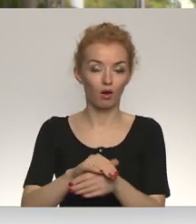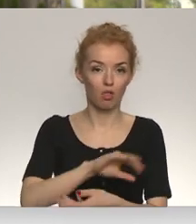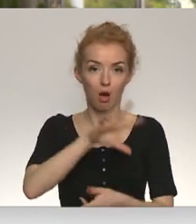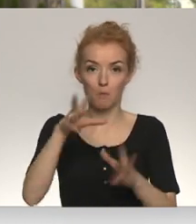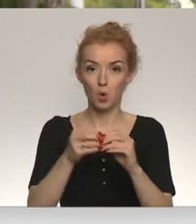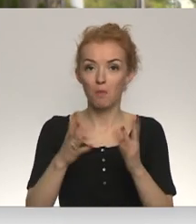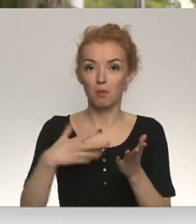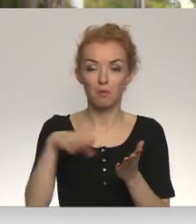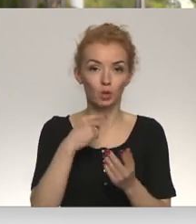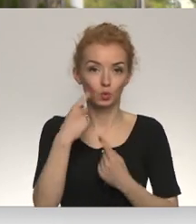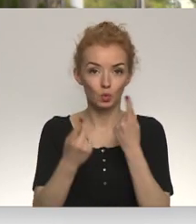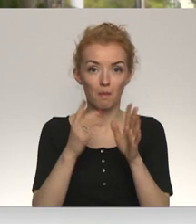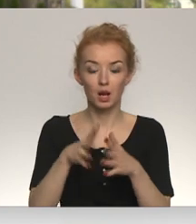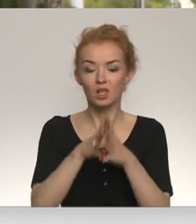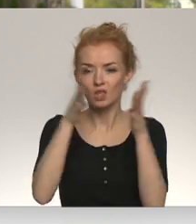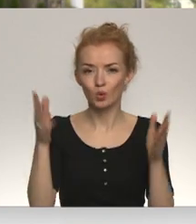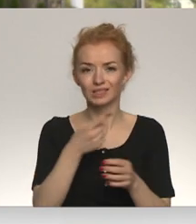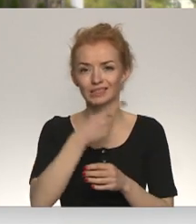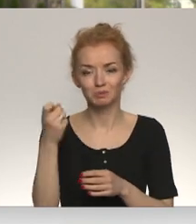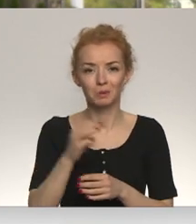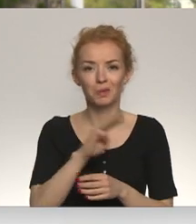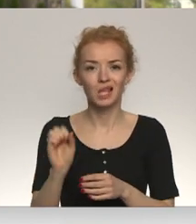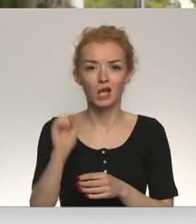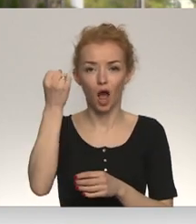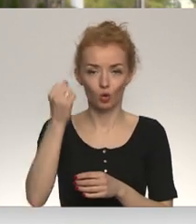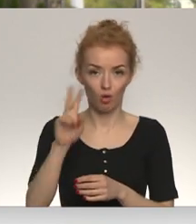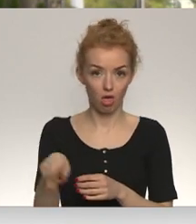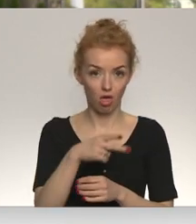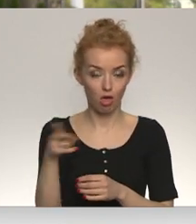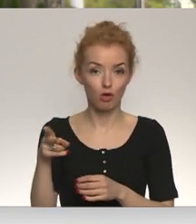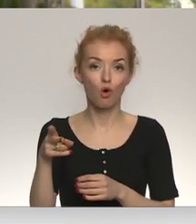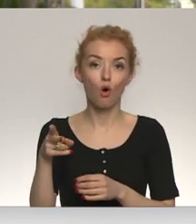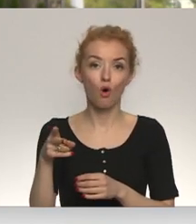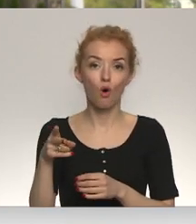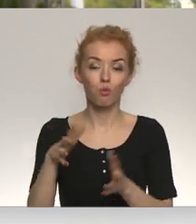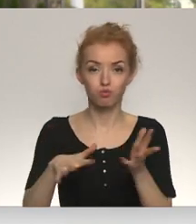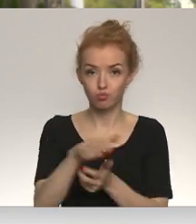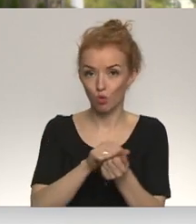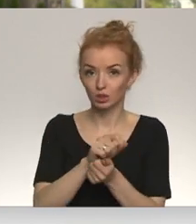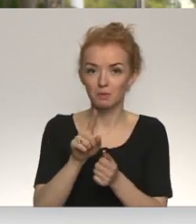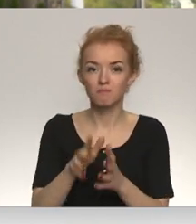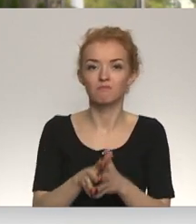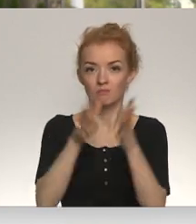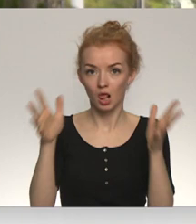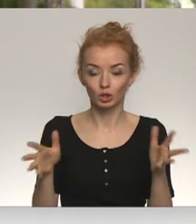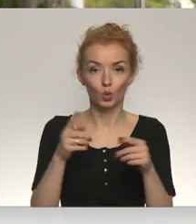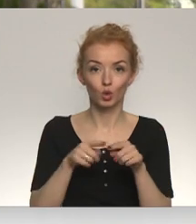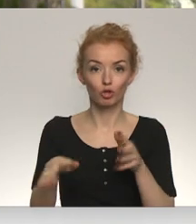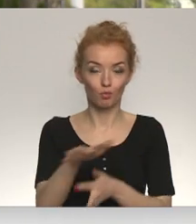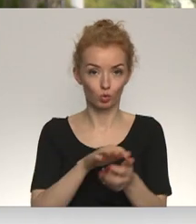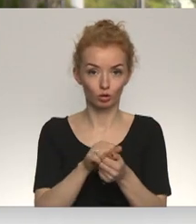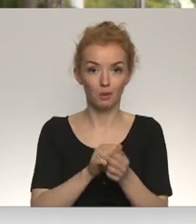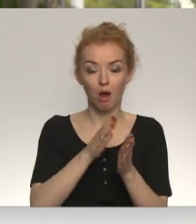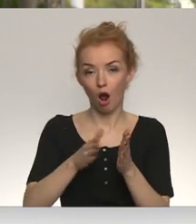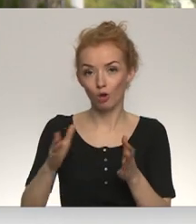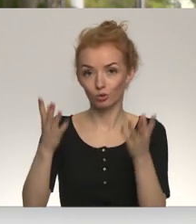bet te mēs runājam par daudziem simtiem miljārdu eiro, jo nu, postījumi ir milzīgi un faktiski šie postījumi ar katru dienu